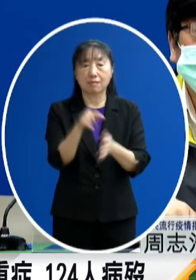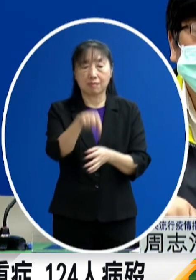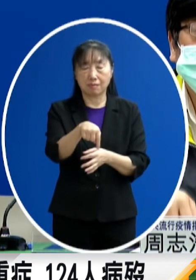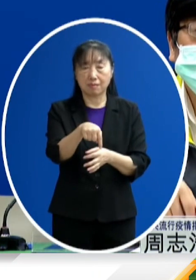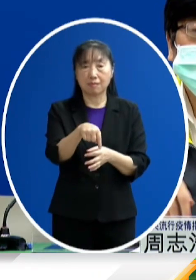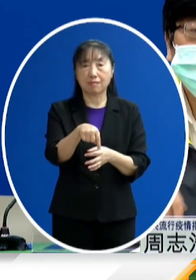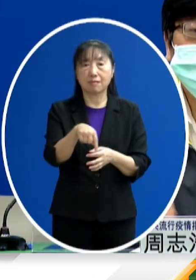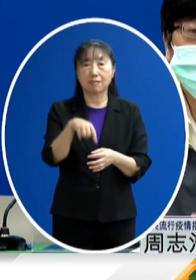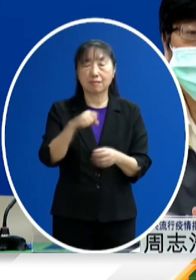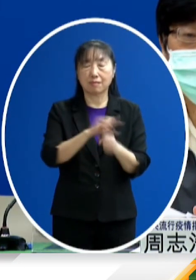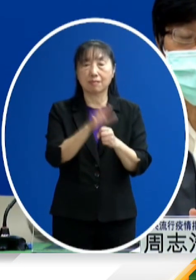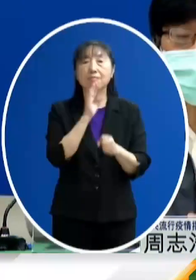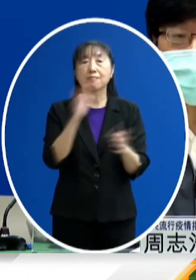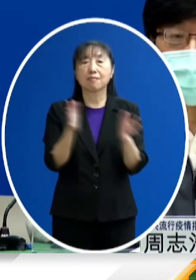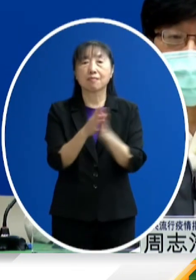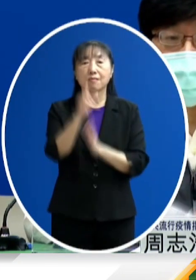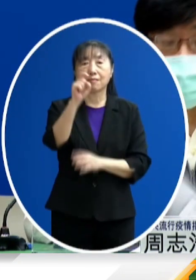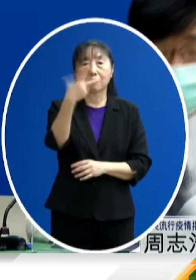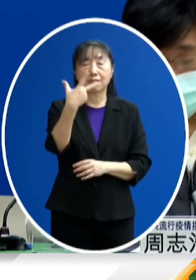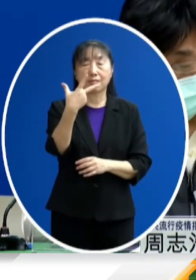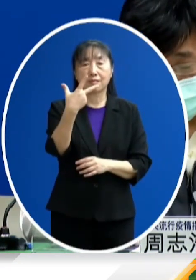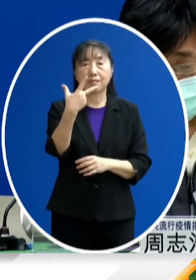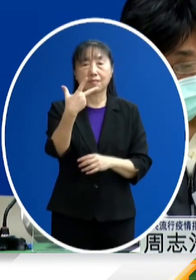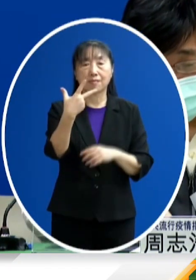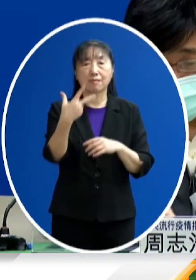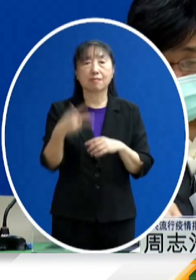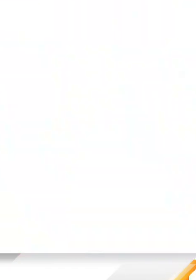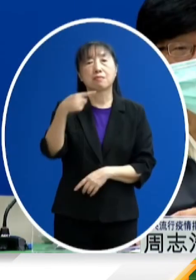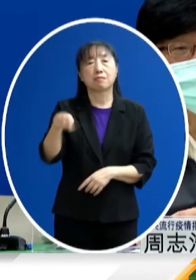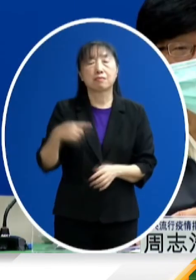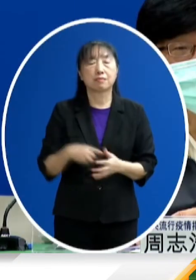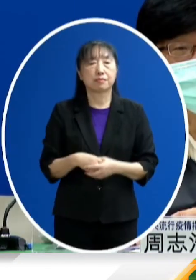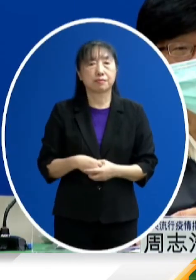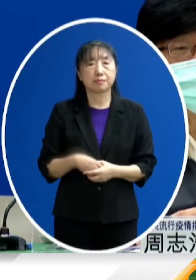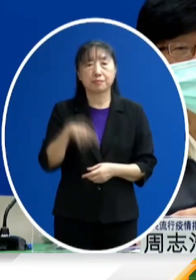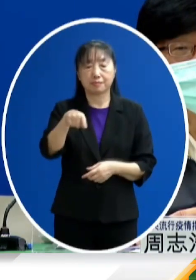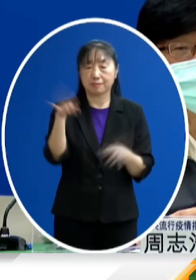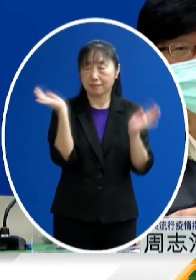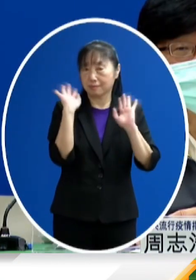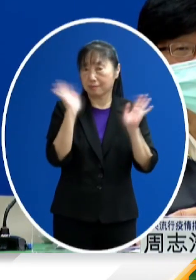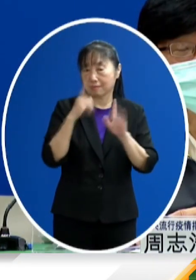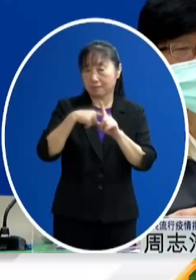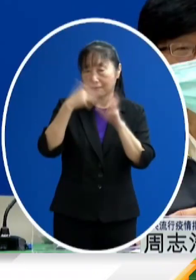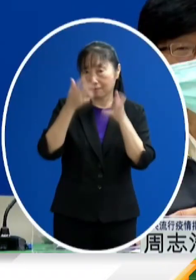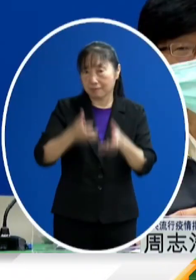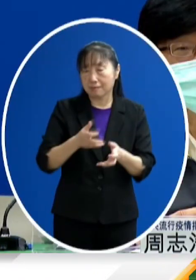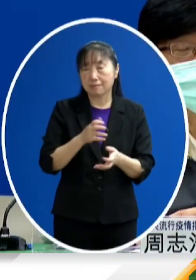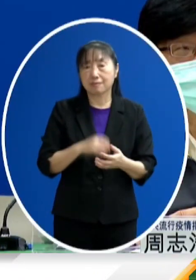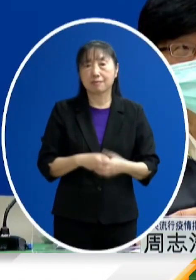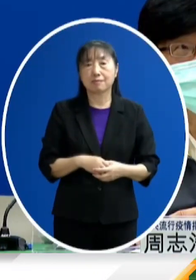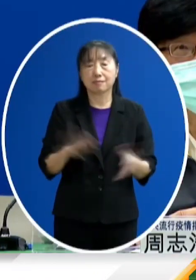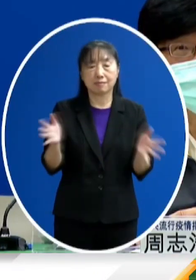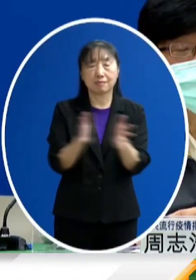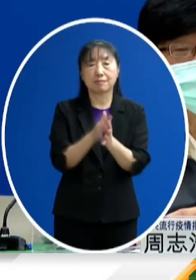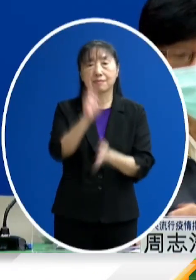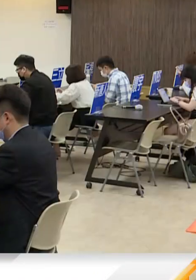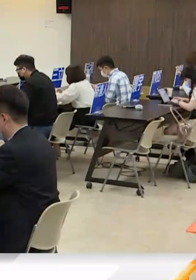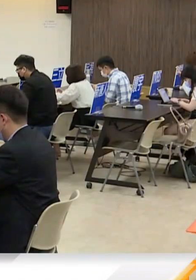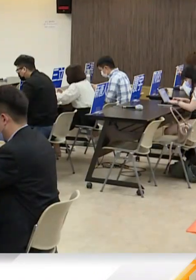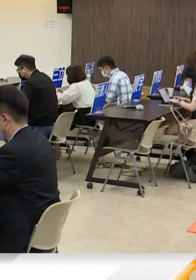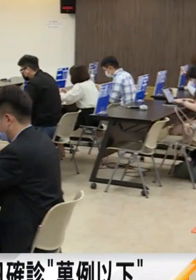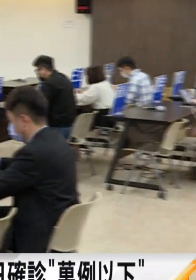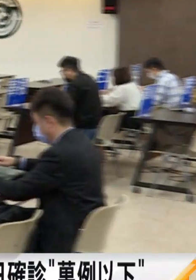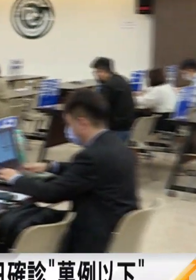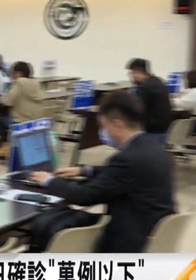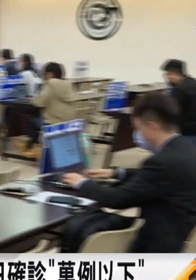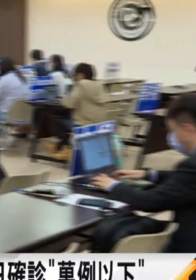波的本土疫情是有17位的这个12岁以下的儿童死亡的情形，重症统计是总计39位。 本